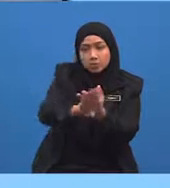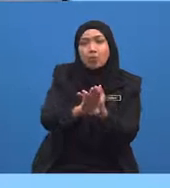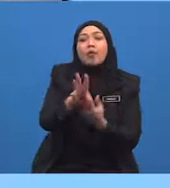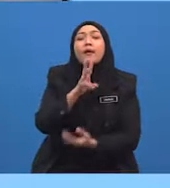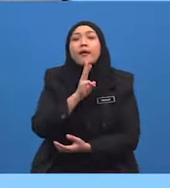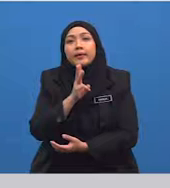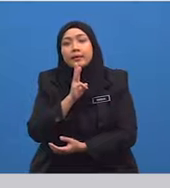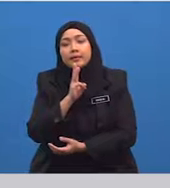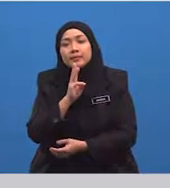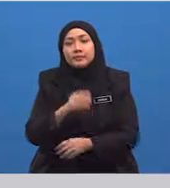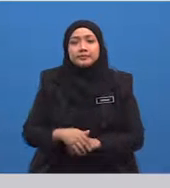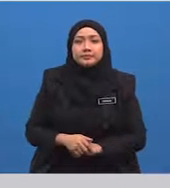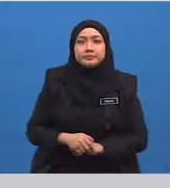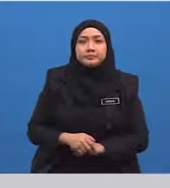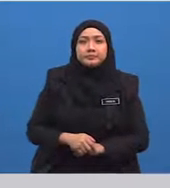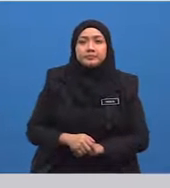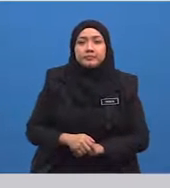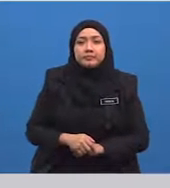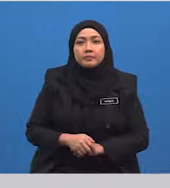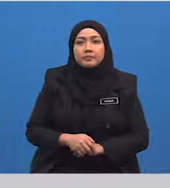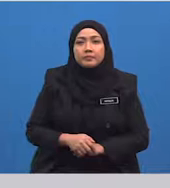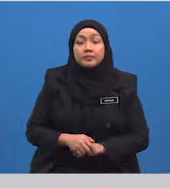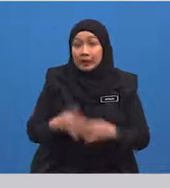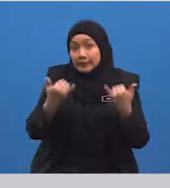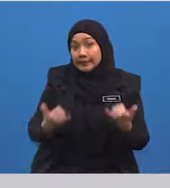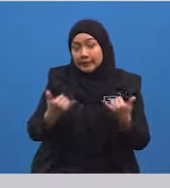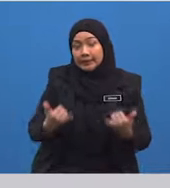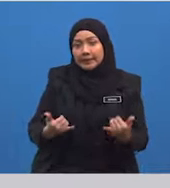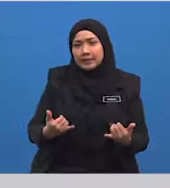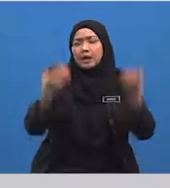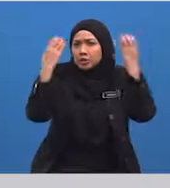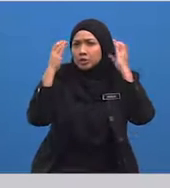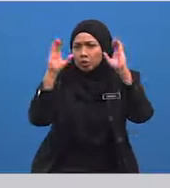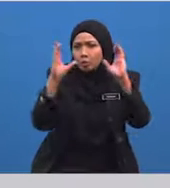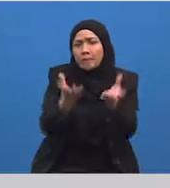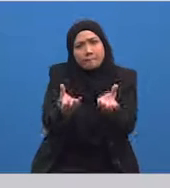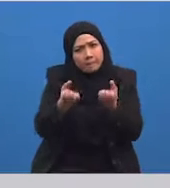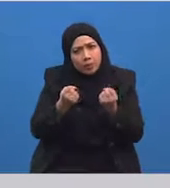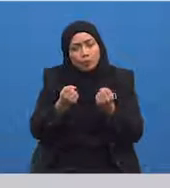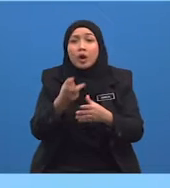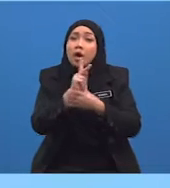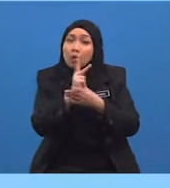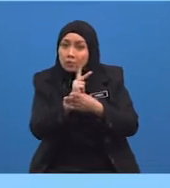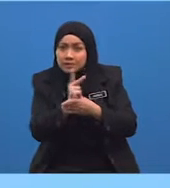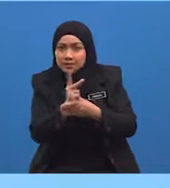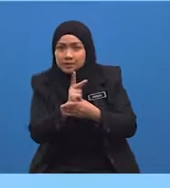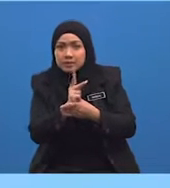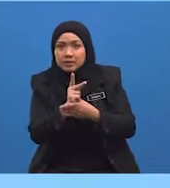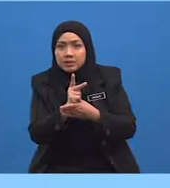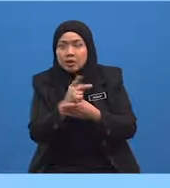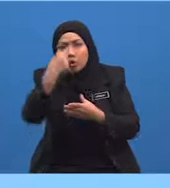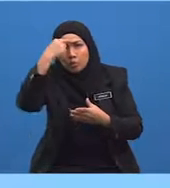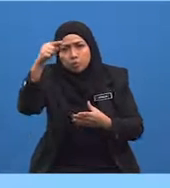air. Murid-murid sekalian, sekarang cikgu ingin kongsi tips